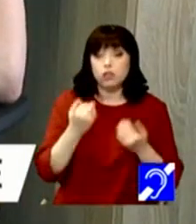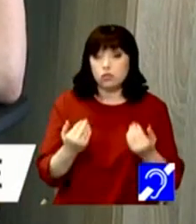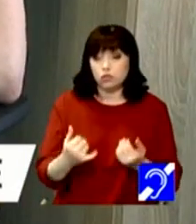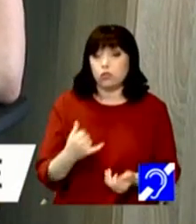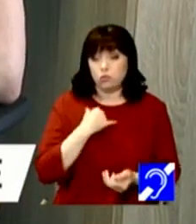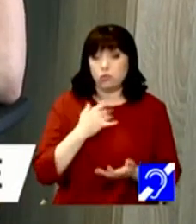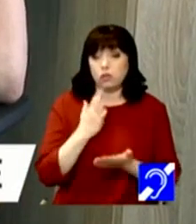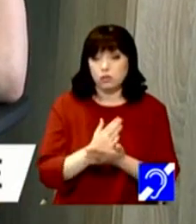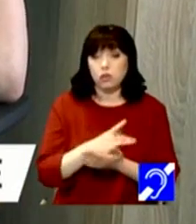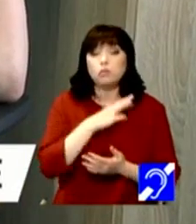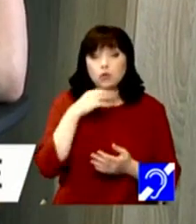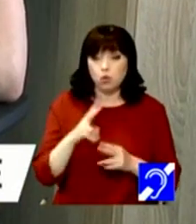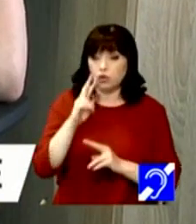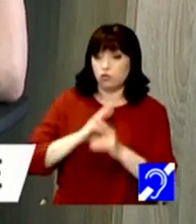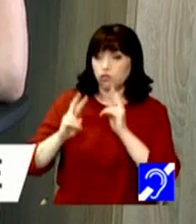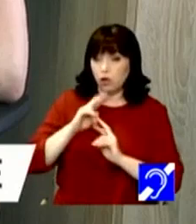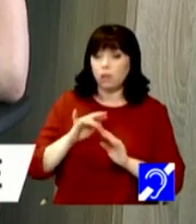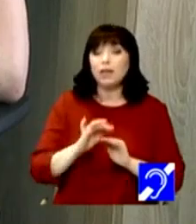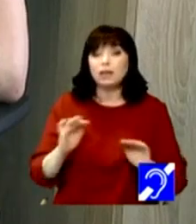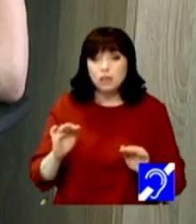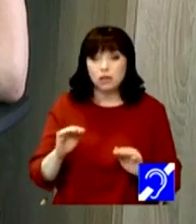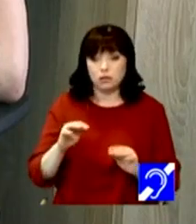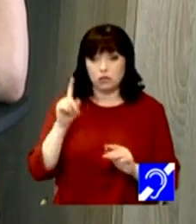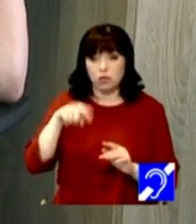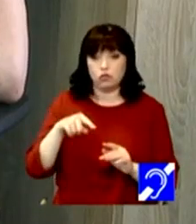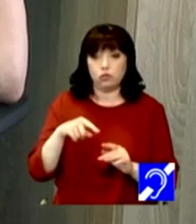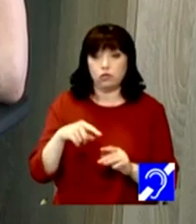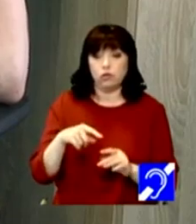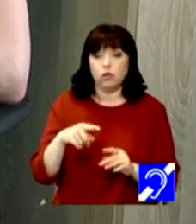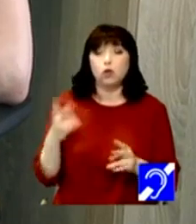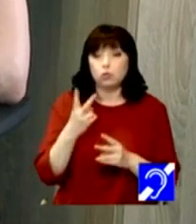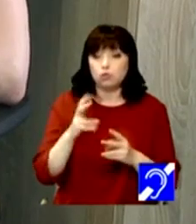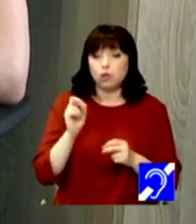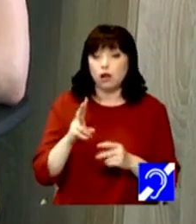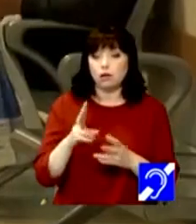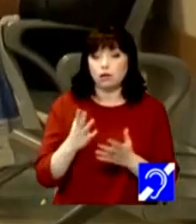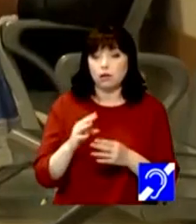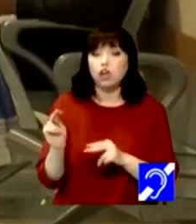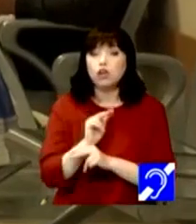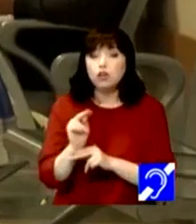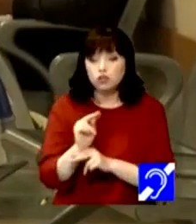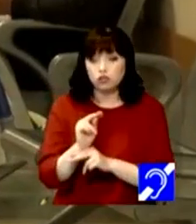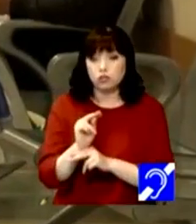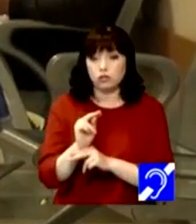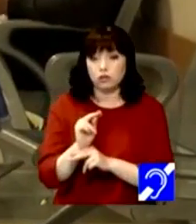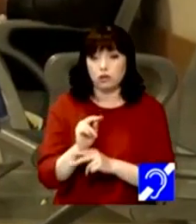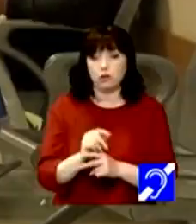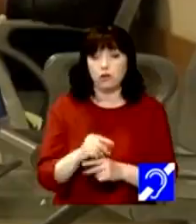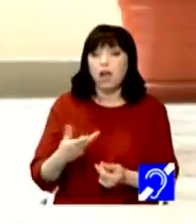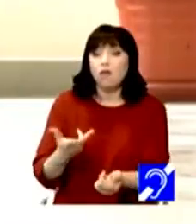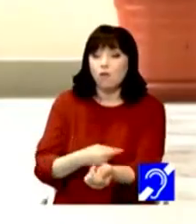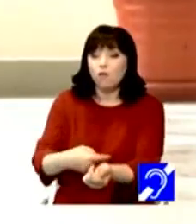avem multe adresări. Unii copii chiar încerc să fie rehidratați pe cale